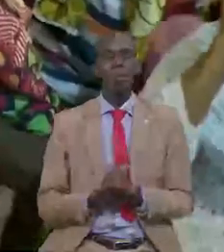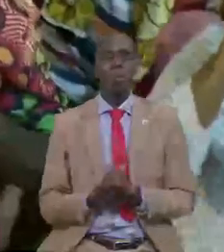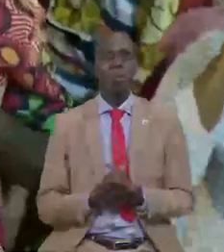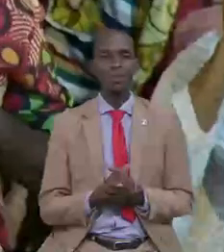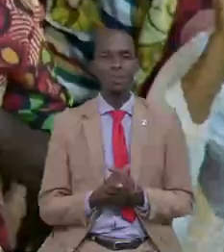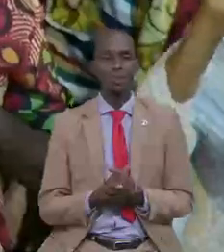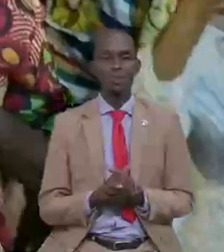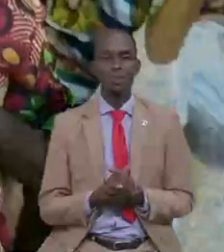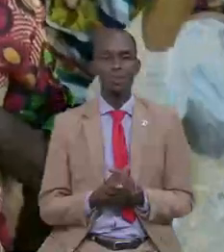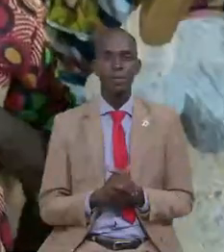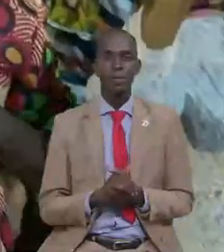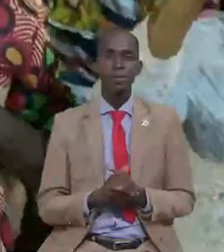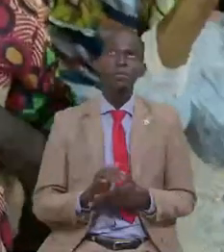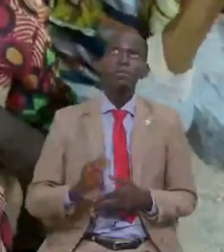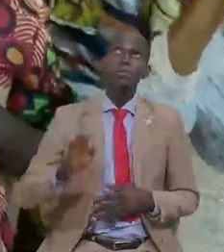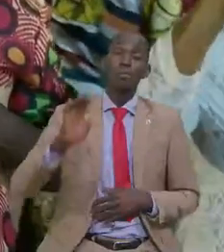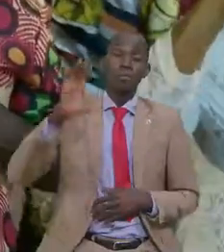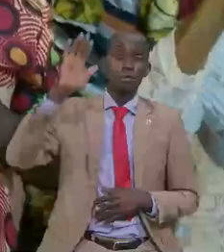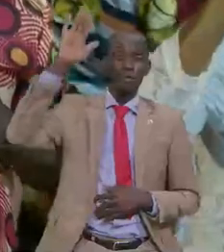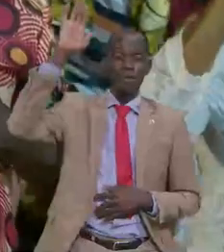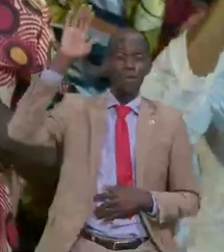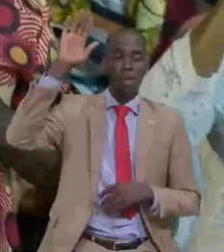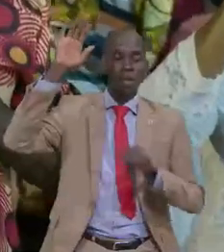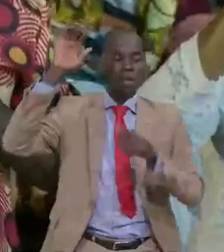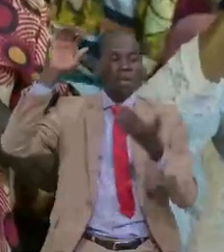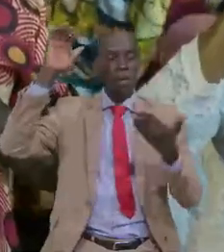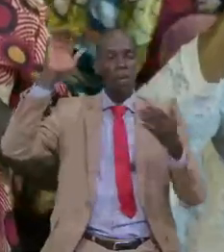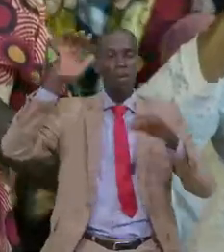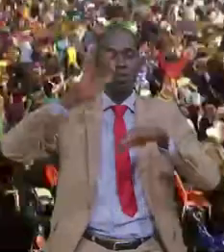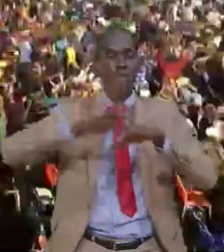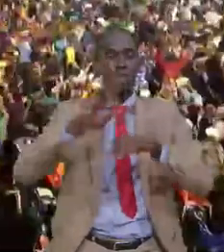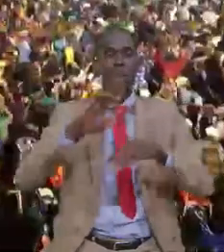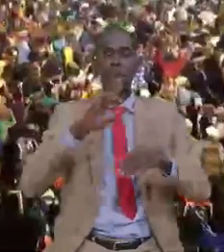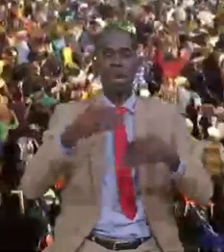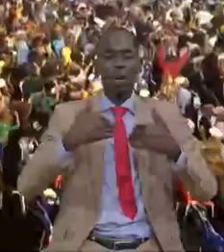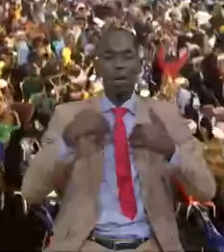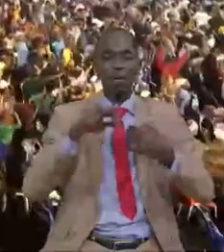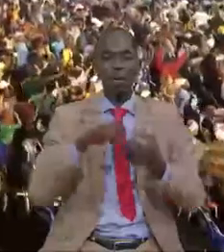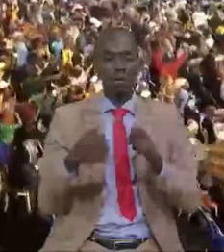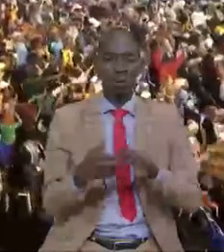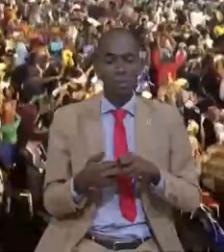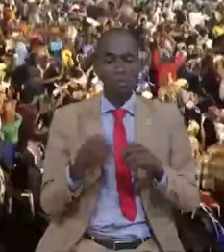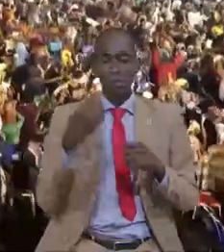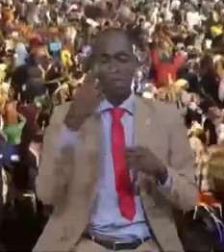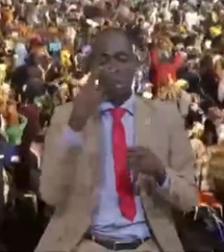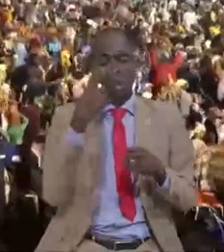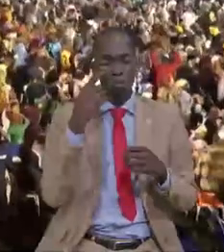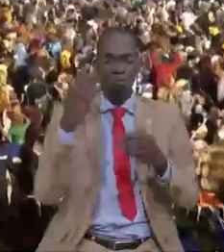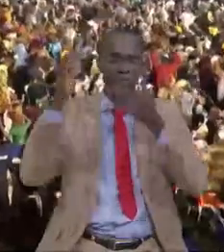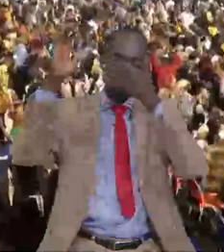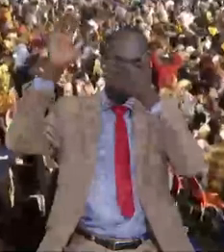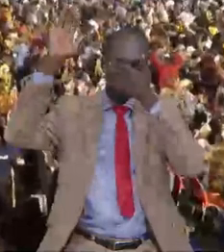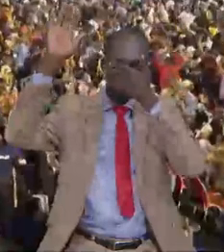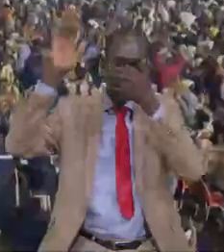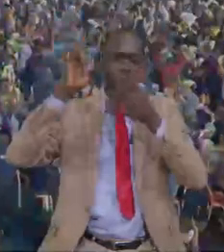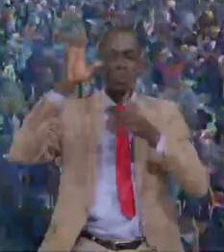Amen. Levez la main là et imposez l'autre main là où vous avez le mal. Vous êtes